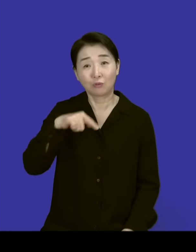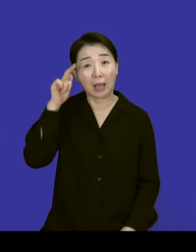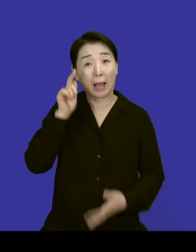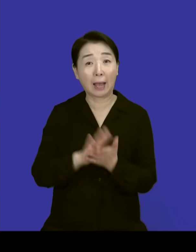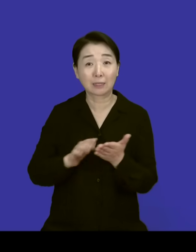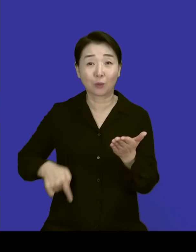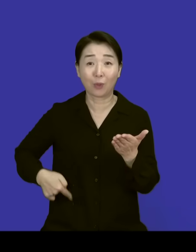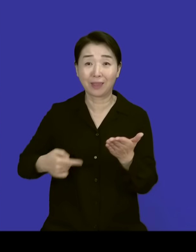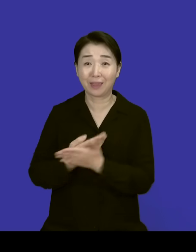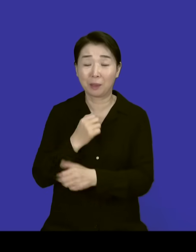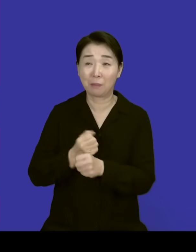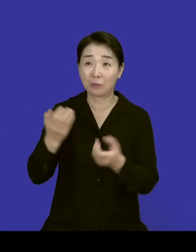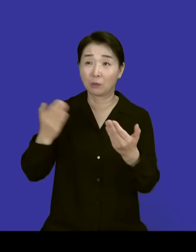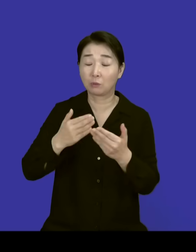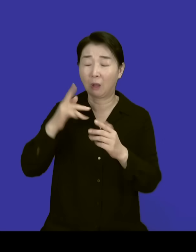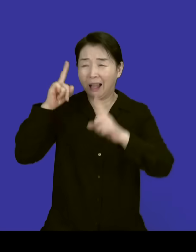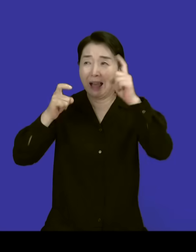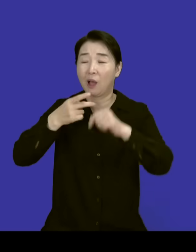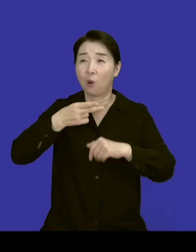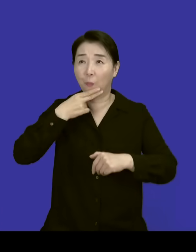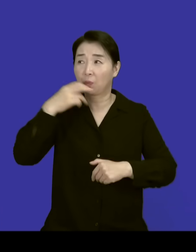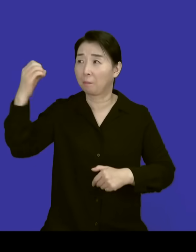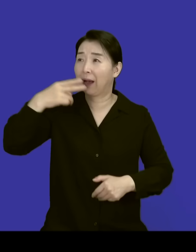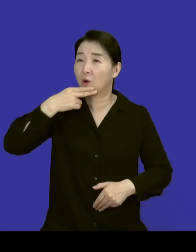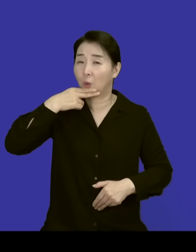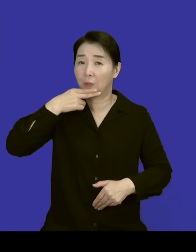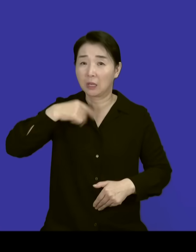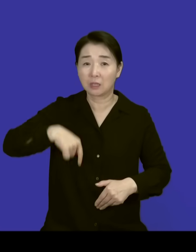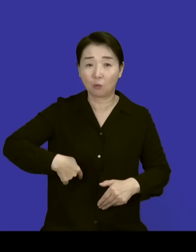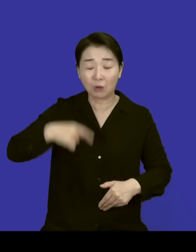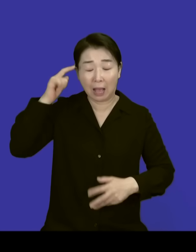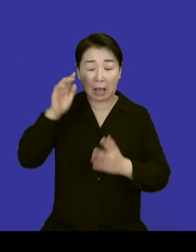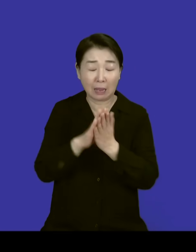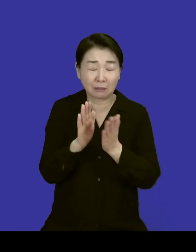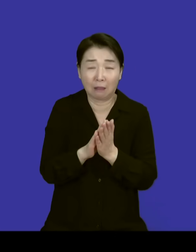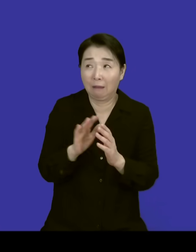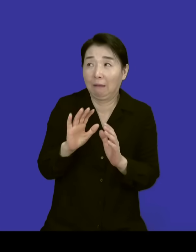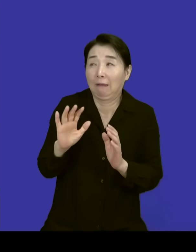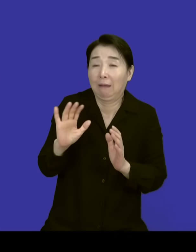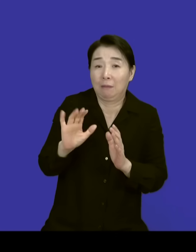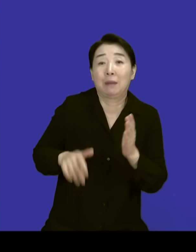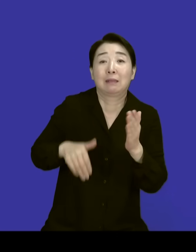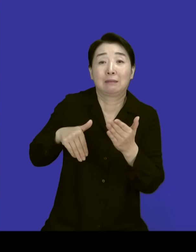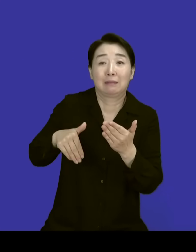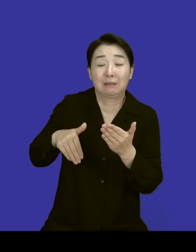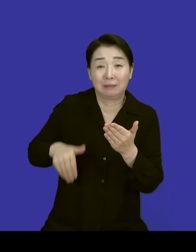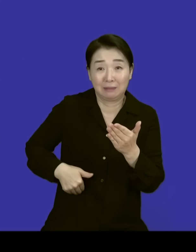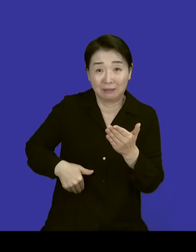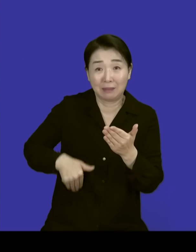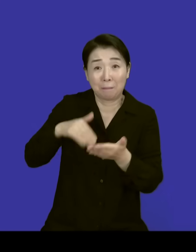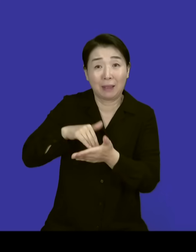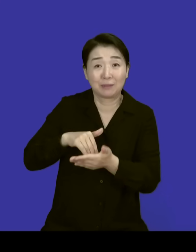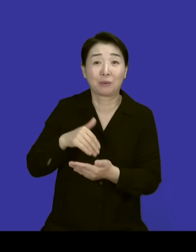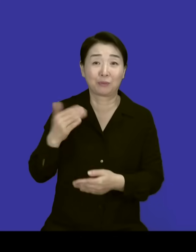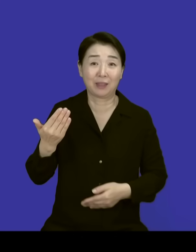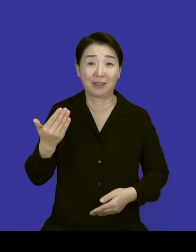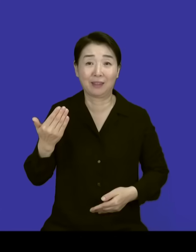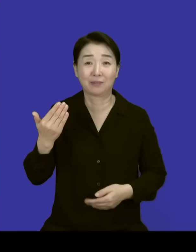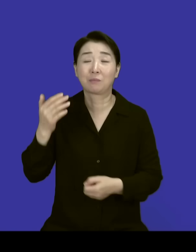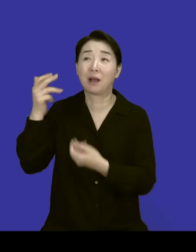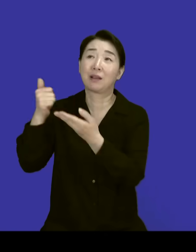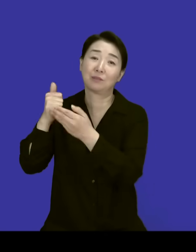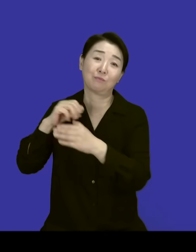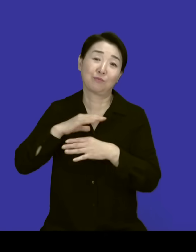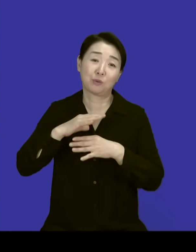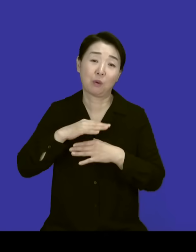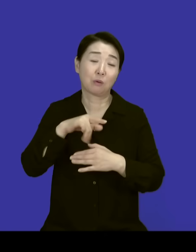회개시키시고 인상도 쓰신 적도 없고 아무 말도 안 했는데 우리 혼자 제발 저러서 다 반성하게 하고 이게 얼마나 무서운 분이세요.